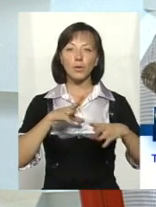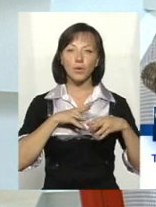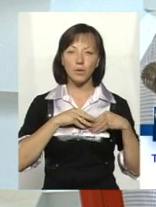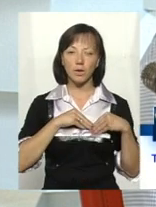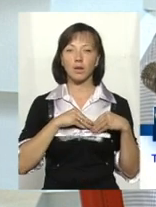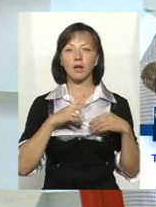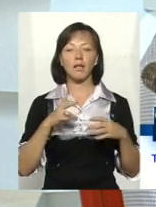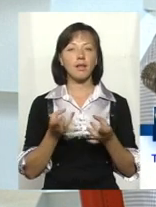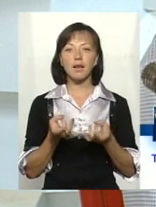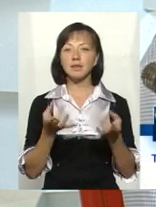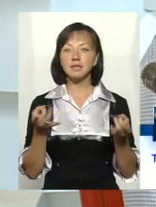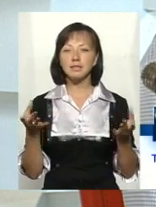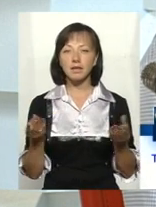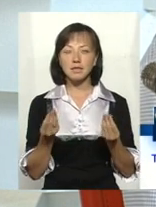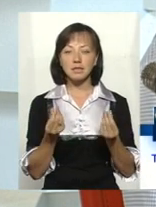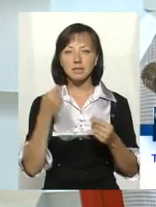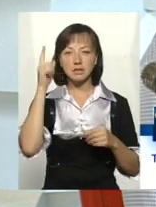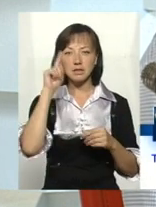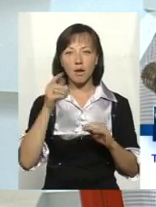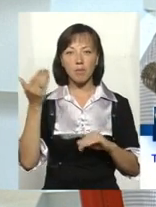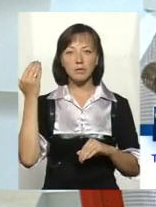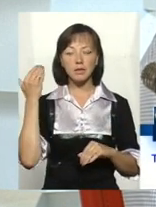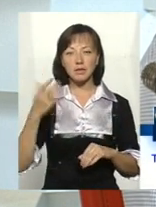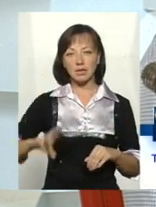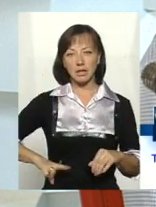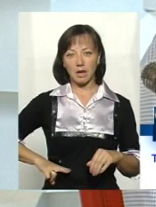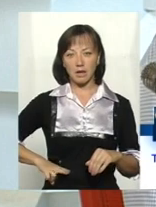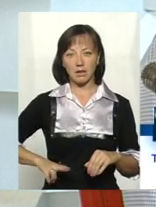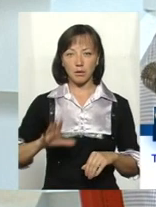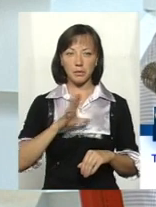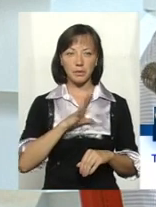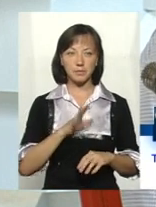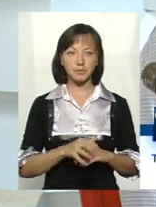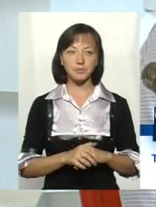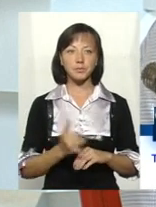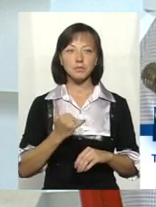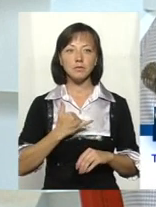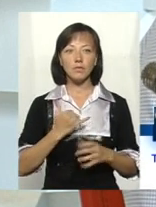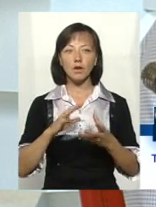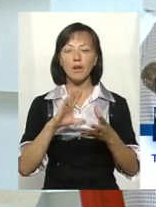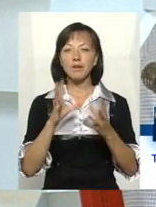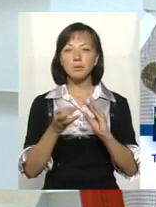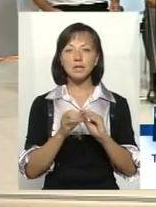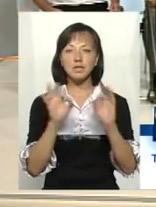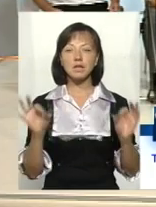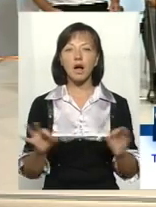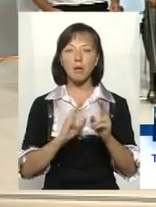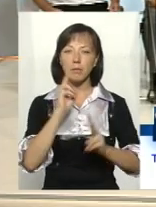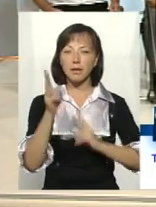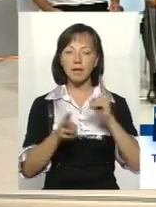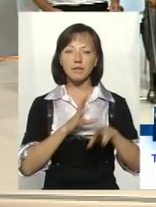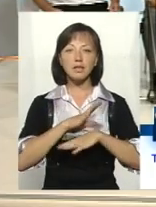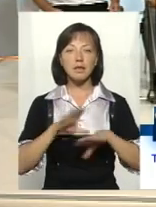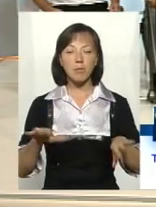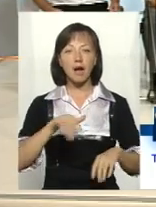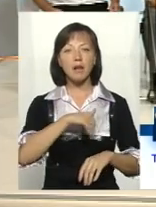не растрачивали средства, насколько я знаю, как было при предыдущем директоре. У нас вообще не было никаких претензий. Я